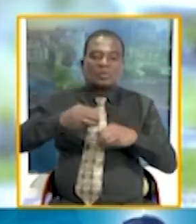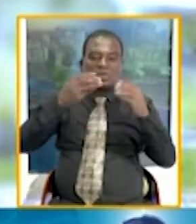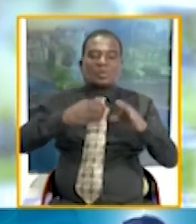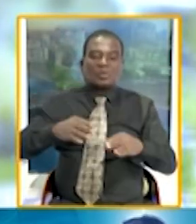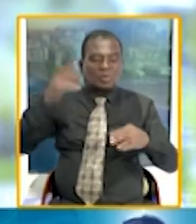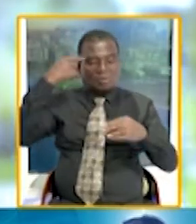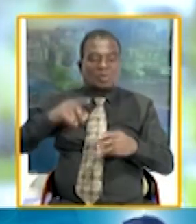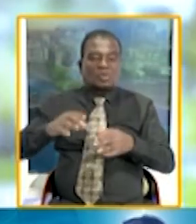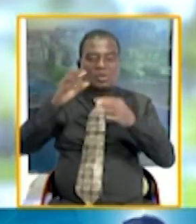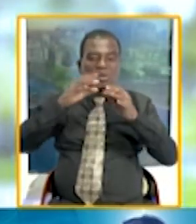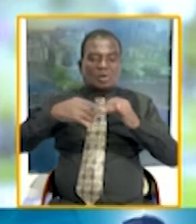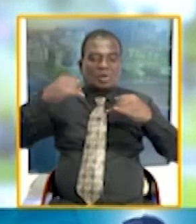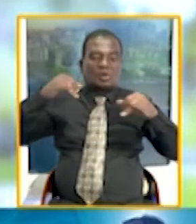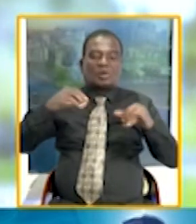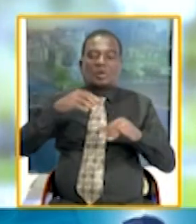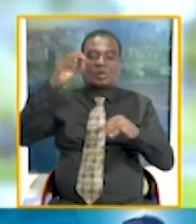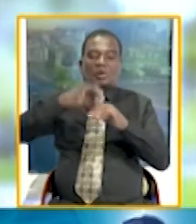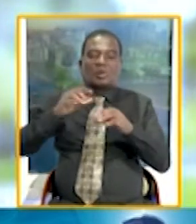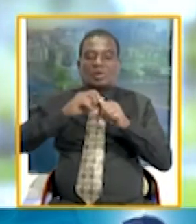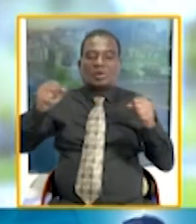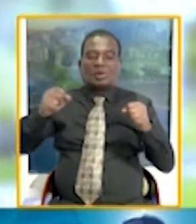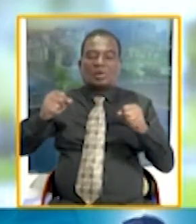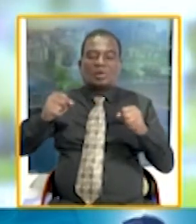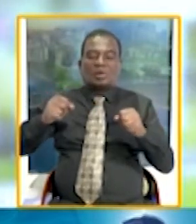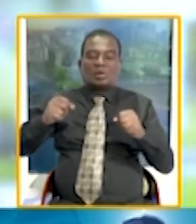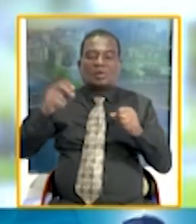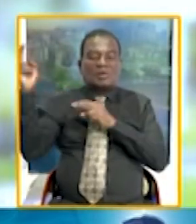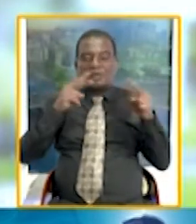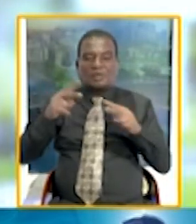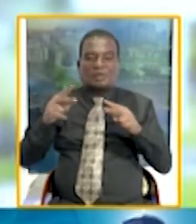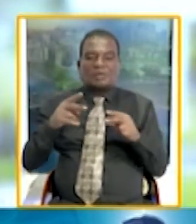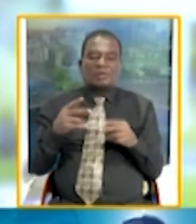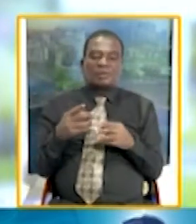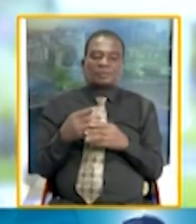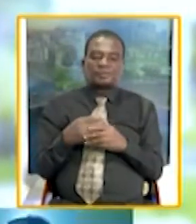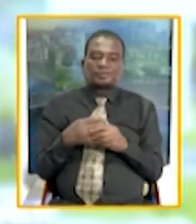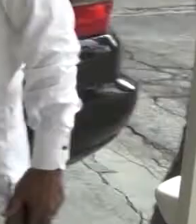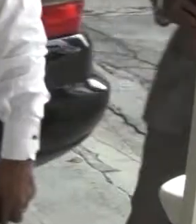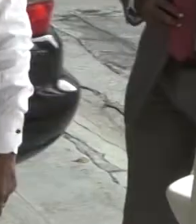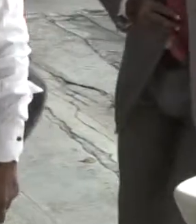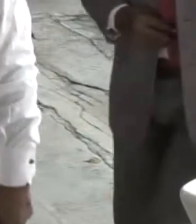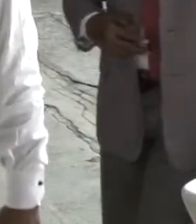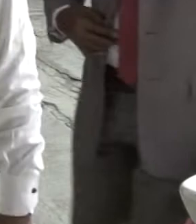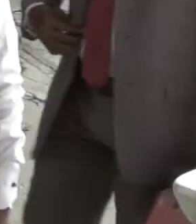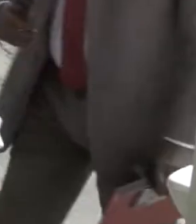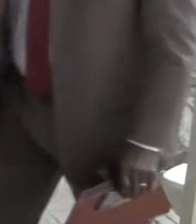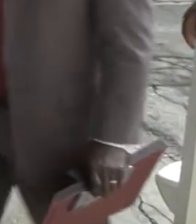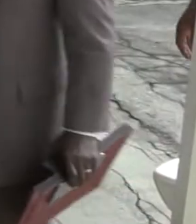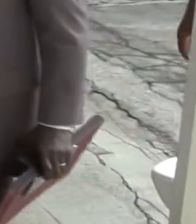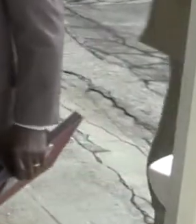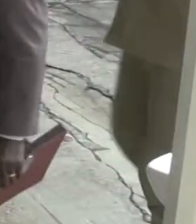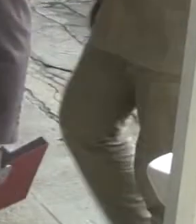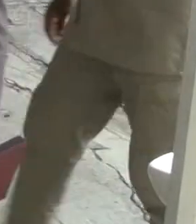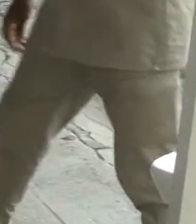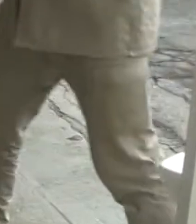pour réussir un scrutin sans violence. C'est un dossier préparé par Éric Goré. C'est dans un climat